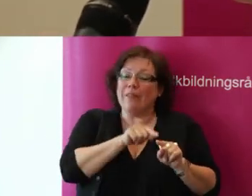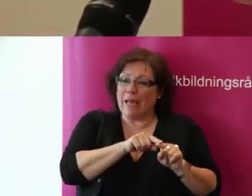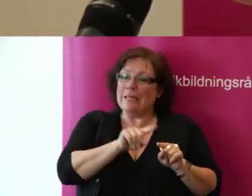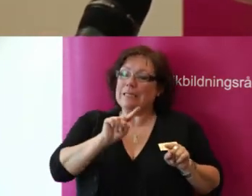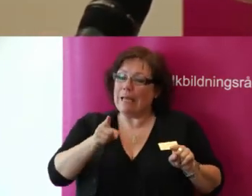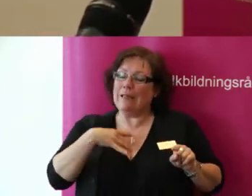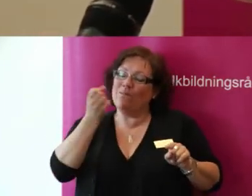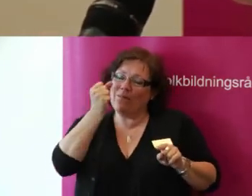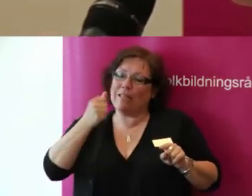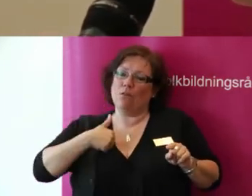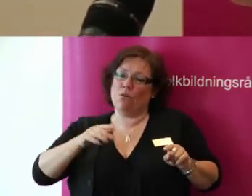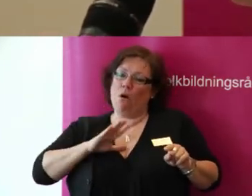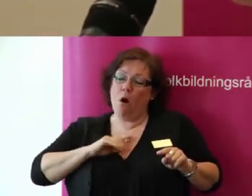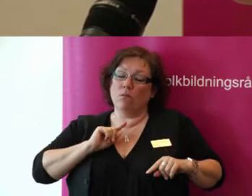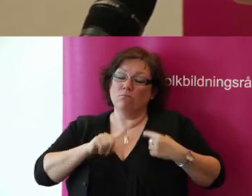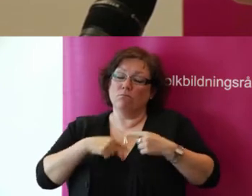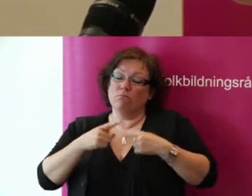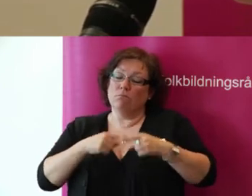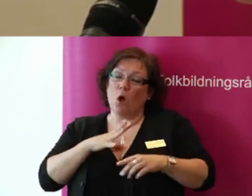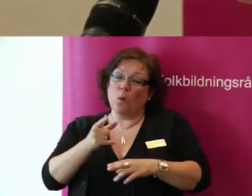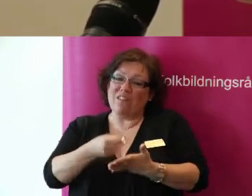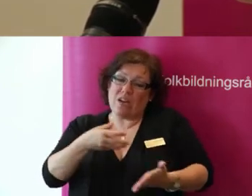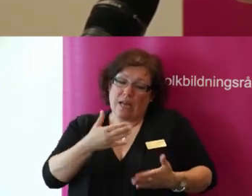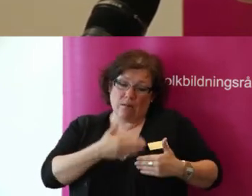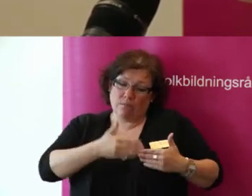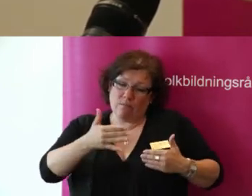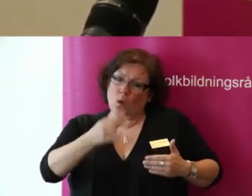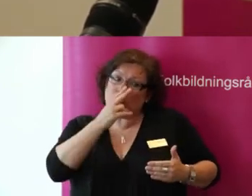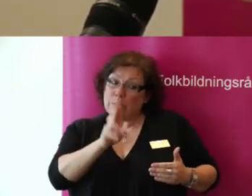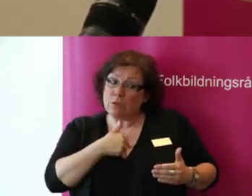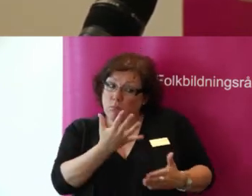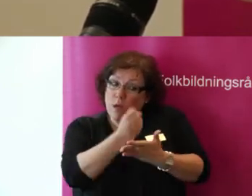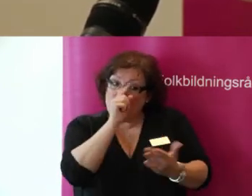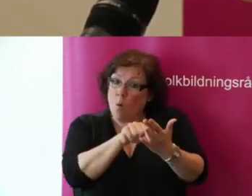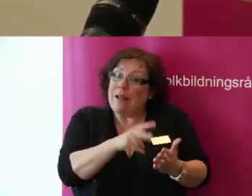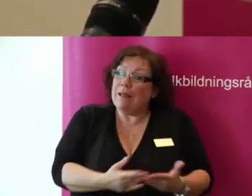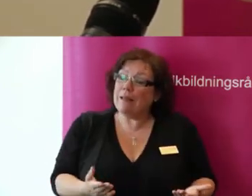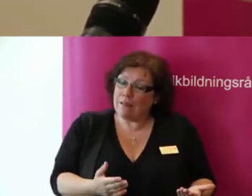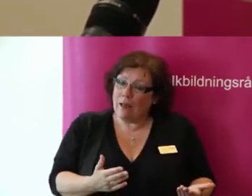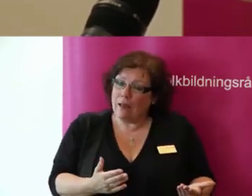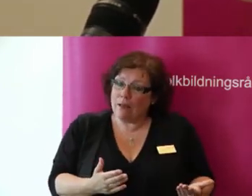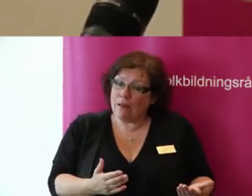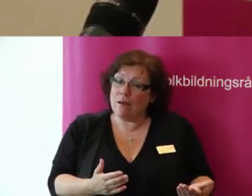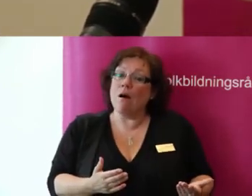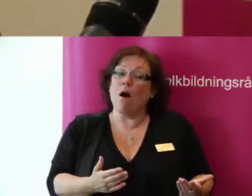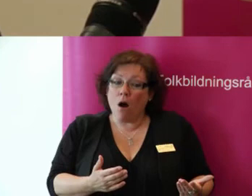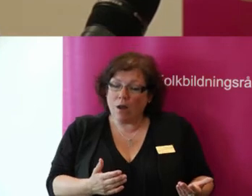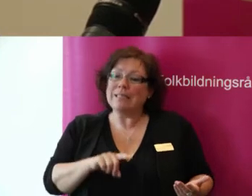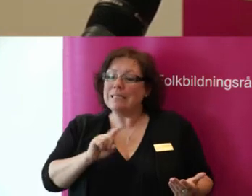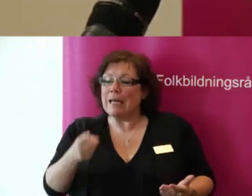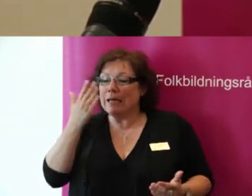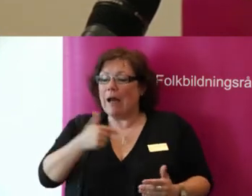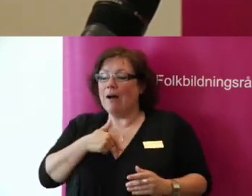göra kontinuerliga utvärderingar för att se om vi verkligen uppnår de målen. Och utifrån det så kan vi också